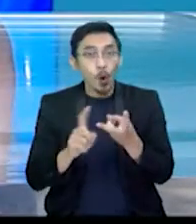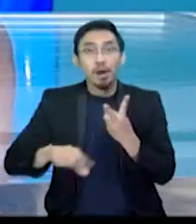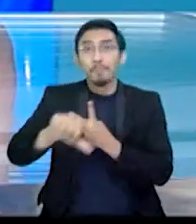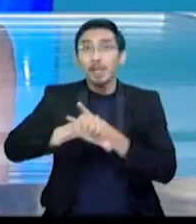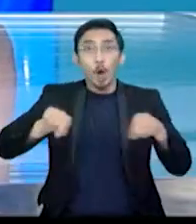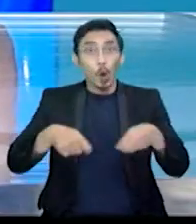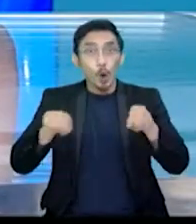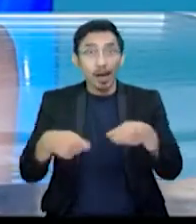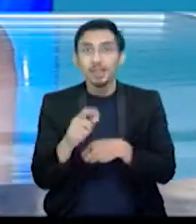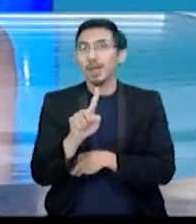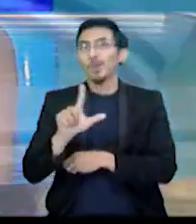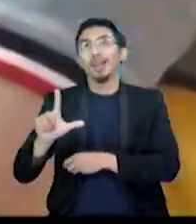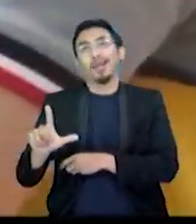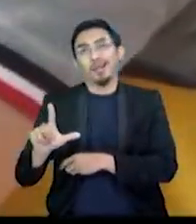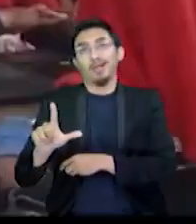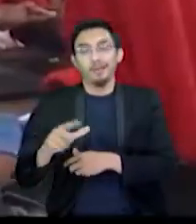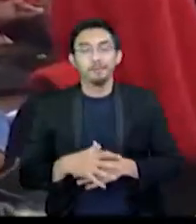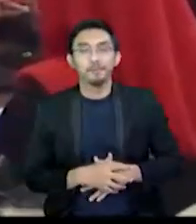liter.